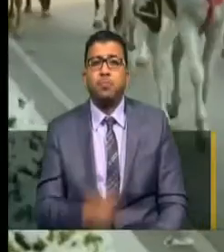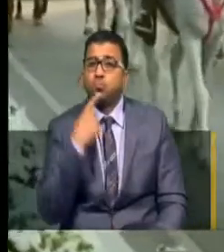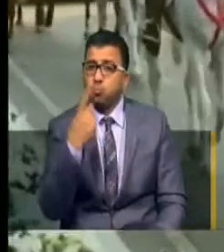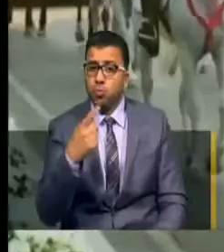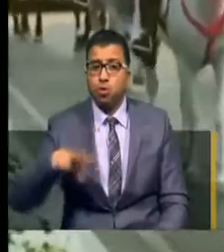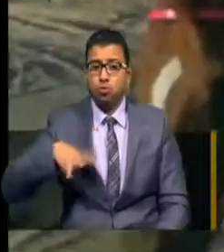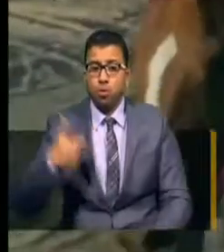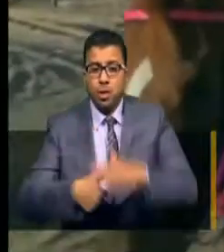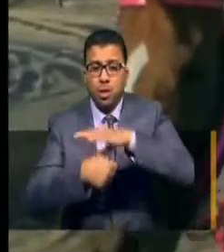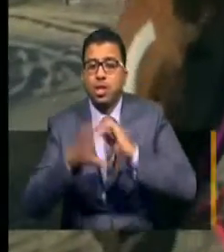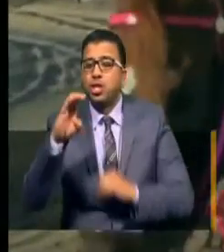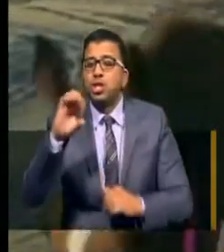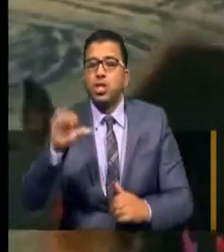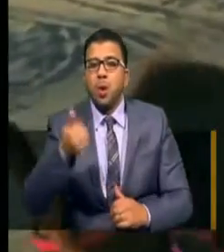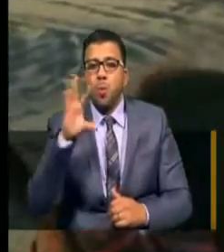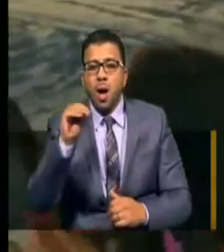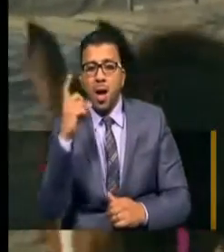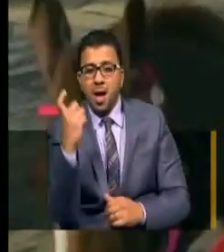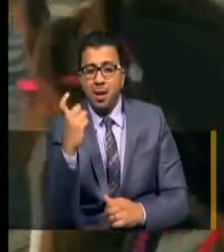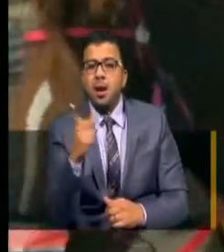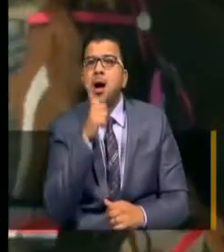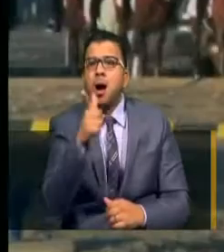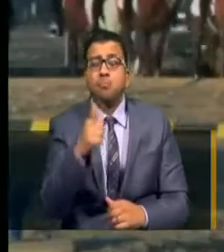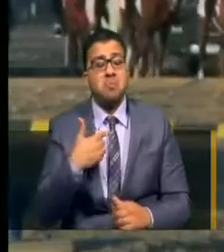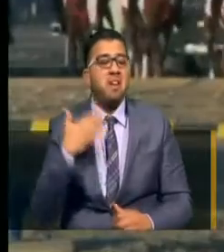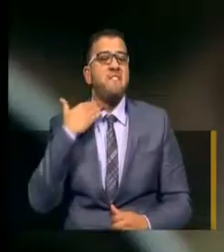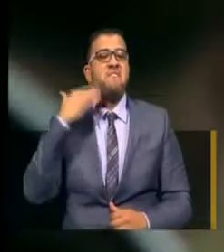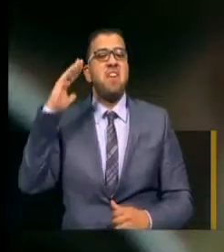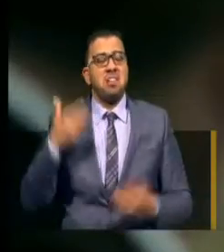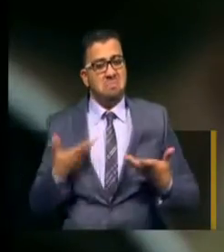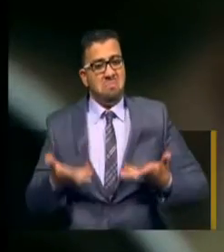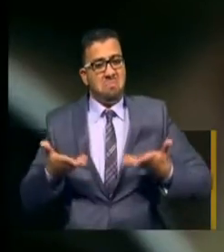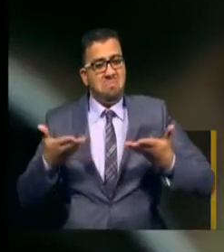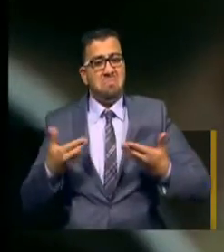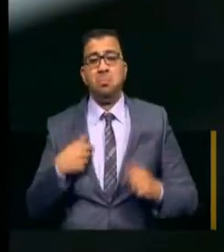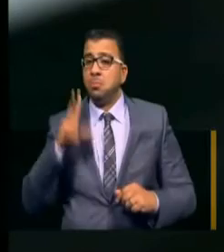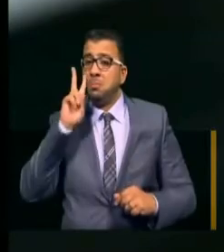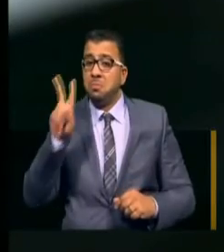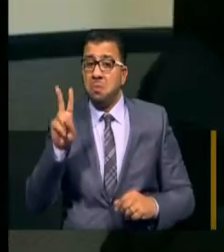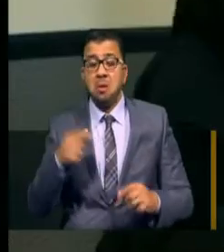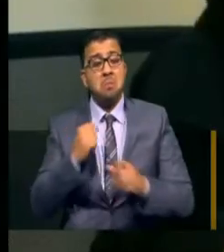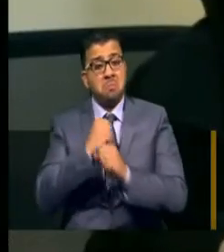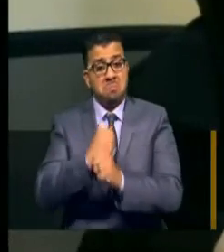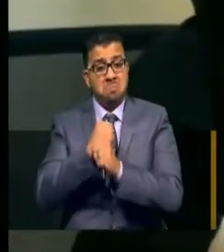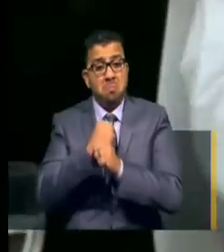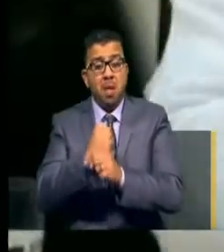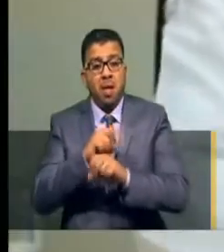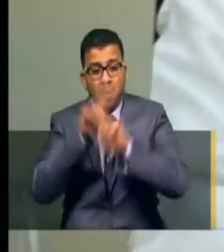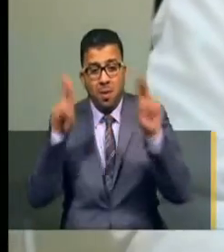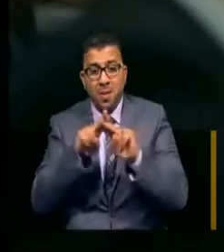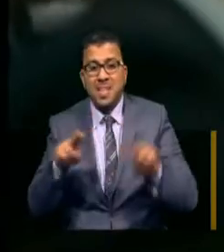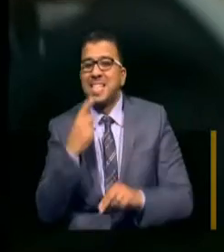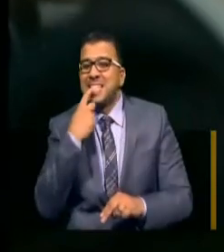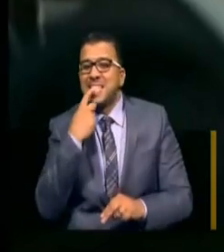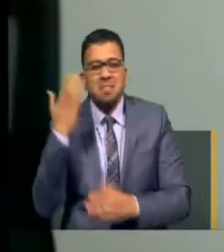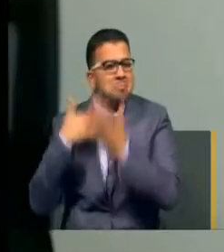وأعربت سمو الشيخة جواهر بنت محمد القاسمي عن فخرها واعتزازها بالنتائج التي حققتها القافلة الوردية خلال السنوات